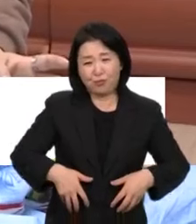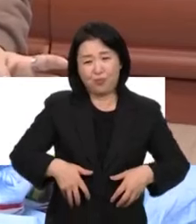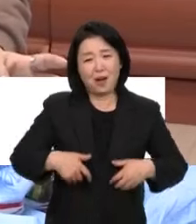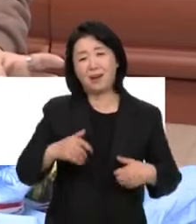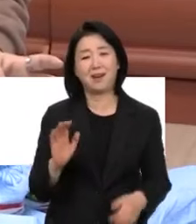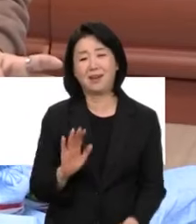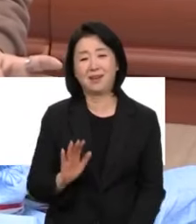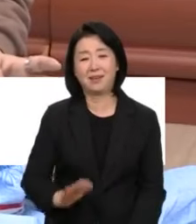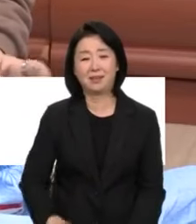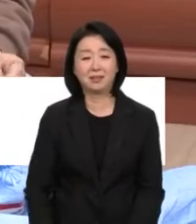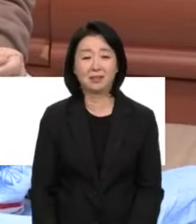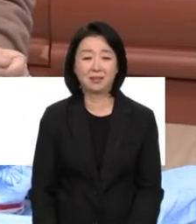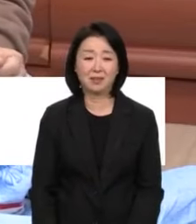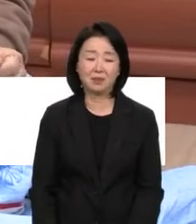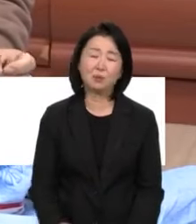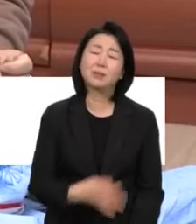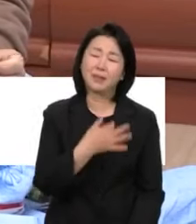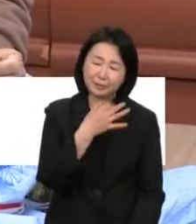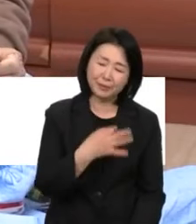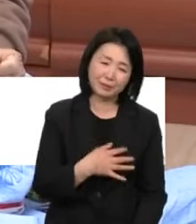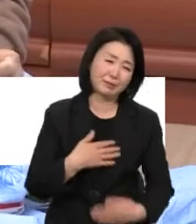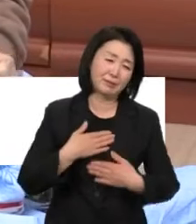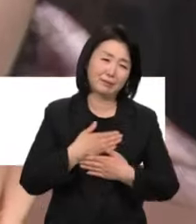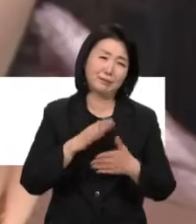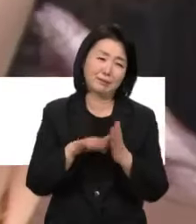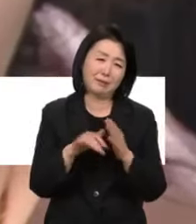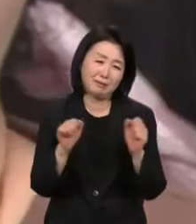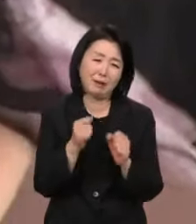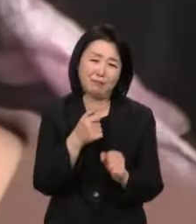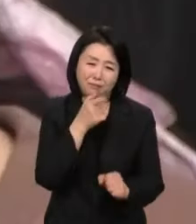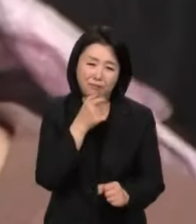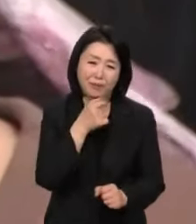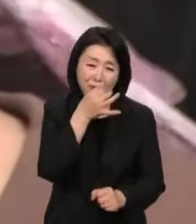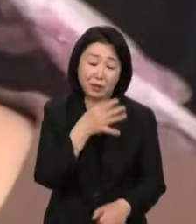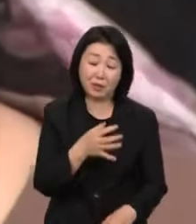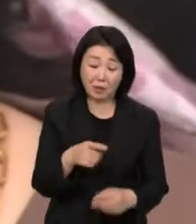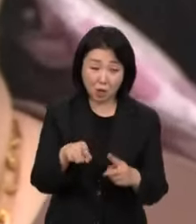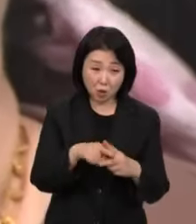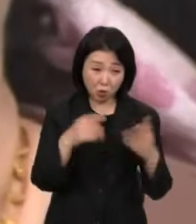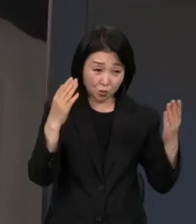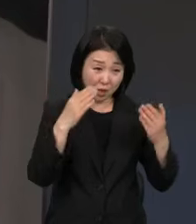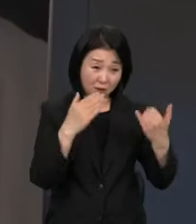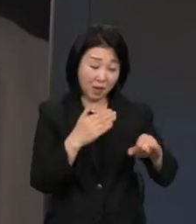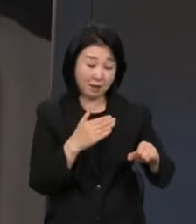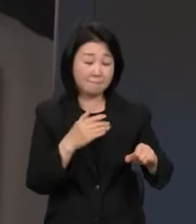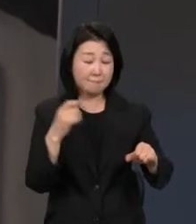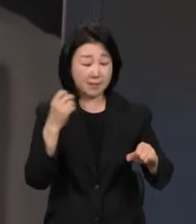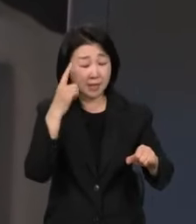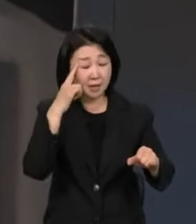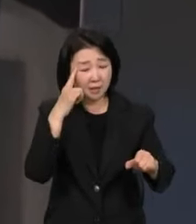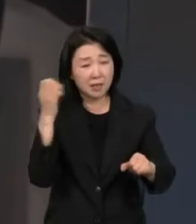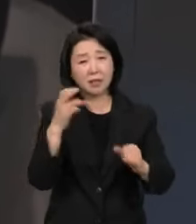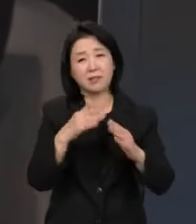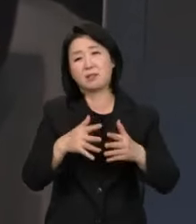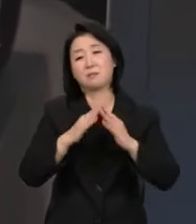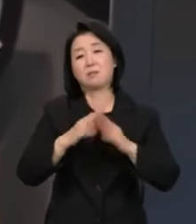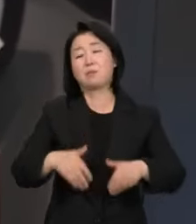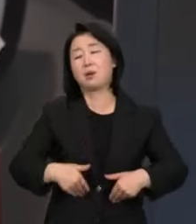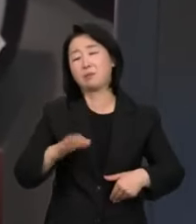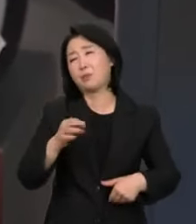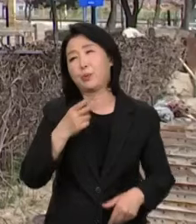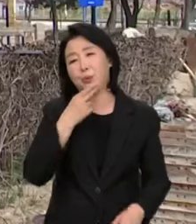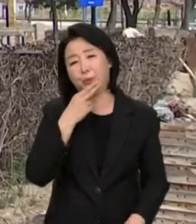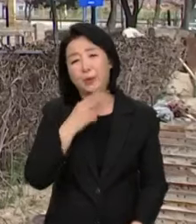나오고 좀 그런 게 좀 힘들었어요. 씻고 그러는 게. 초등학생 아이들 생각해서 다시 집을 지어야 하는데 여력이